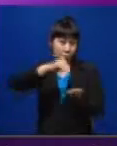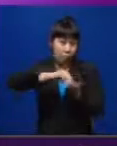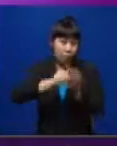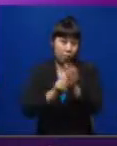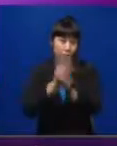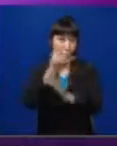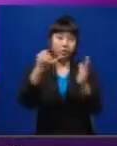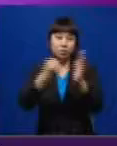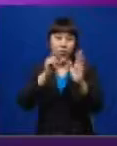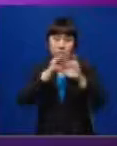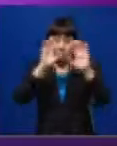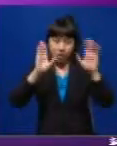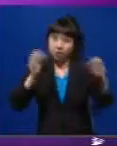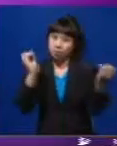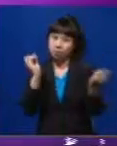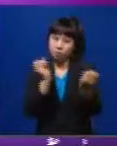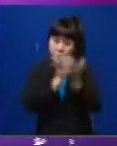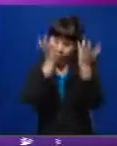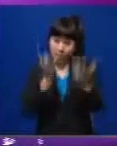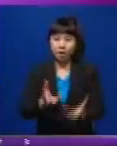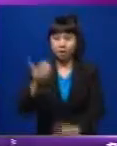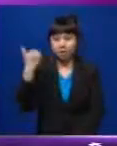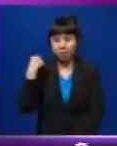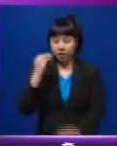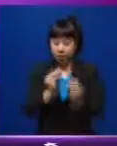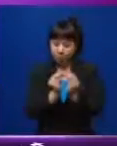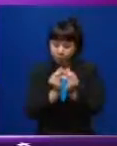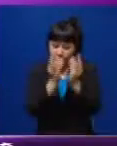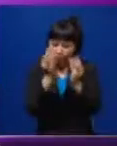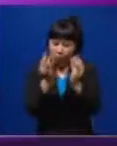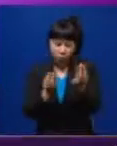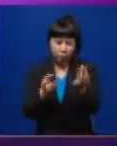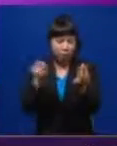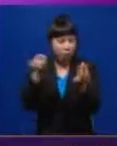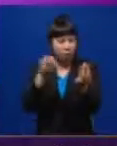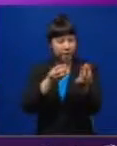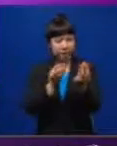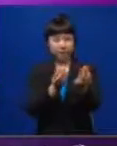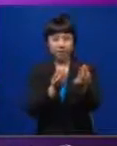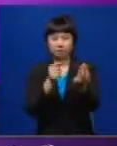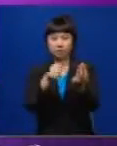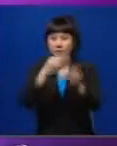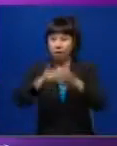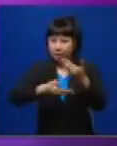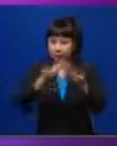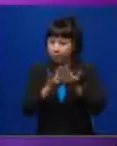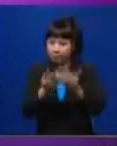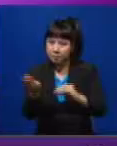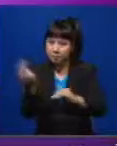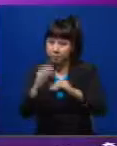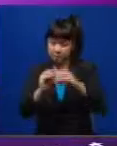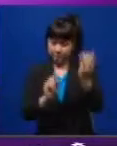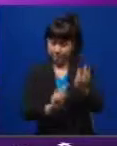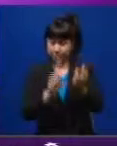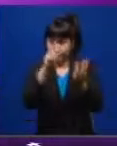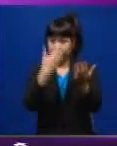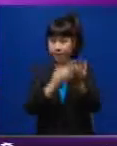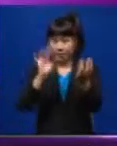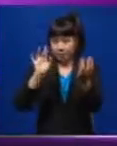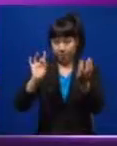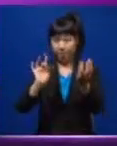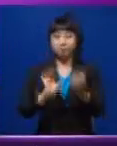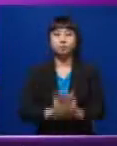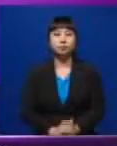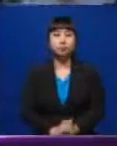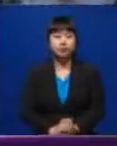นะธได้รผกระทบหอย่างหนัก ผลผลิออกมาน้อยแล้วกมผลเล็ ราคาจำหน่ายขยับสูงขึ้นถึงลูกละ 8 บาทแล้วค่